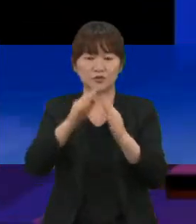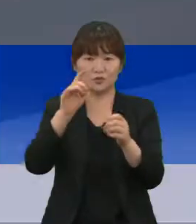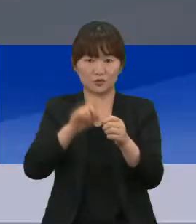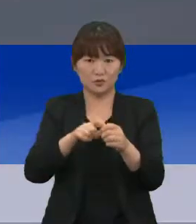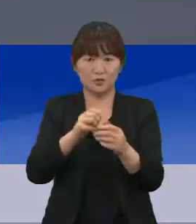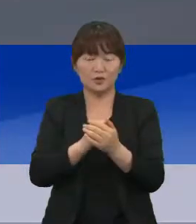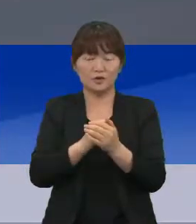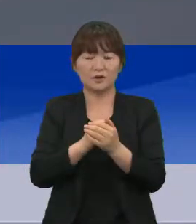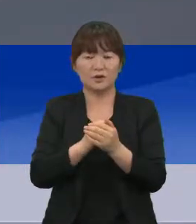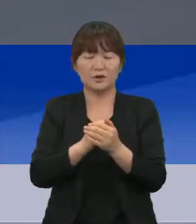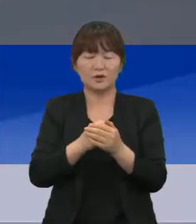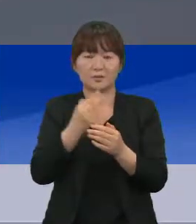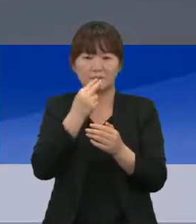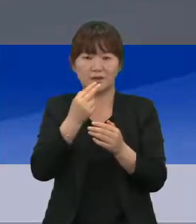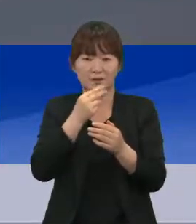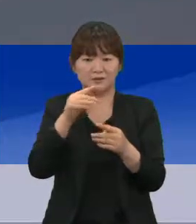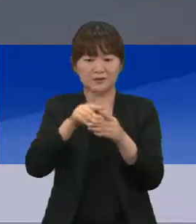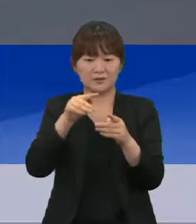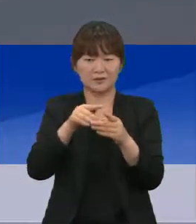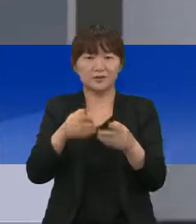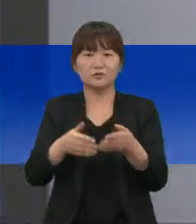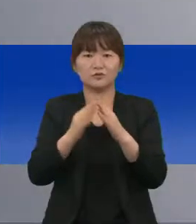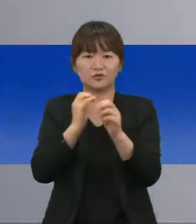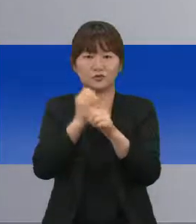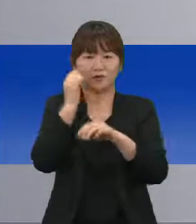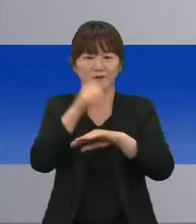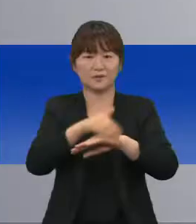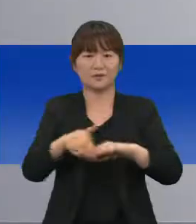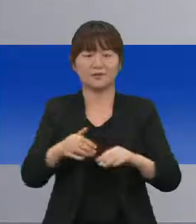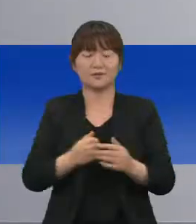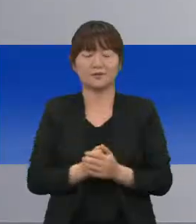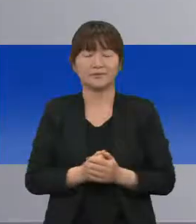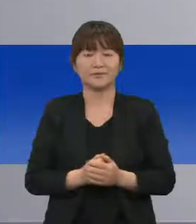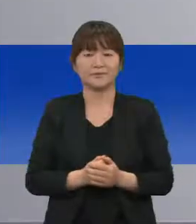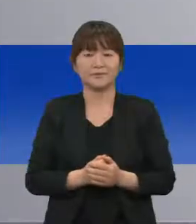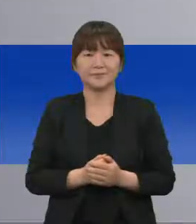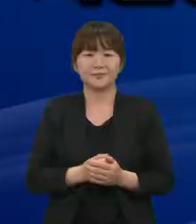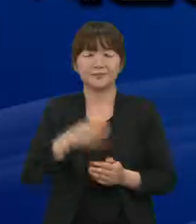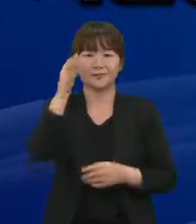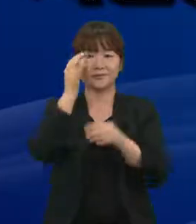12월 준공을 목표로 바이오 오픈 이노베이션 센터를 구축한다는 방침입니다.